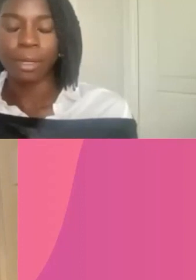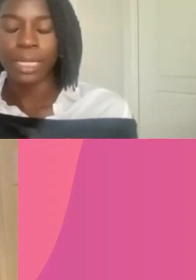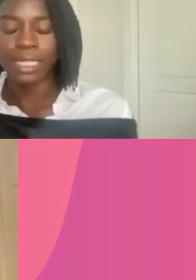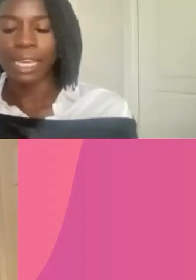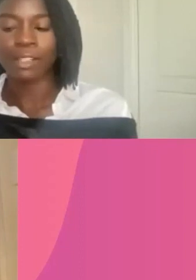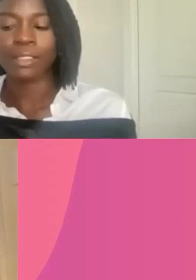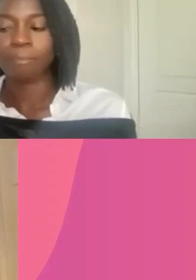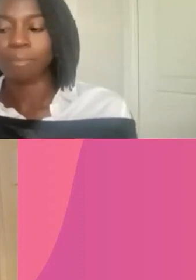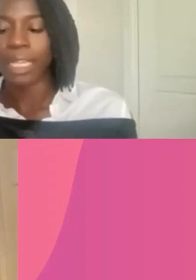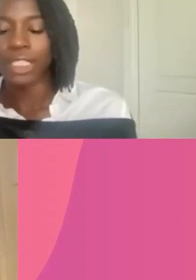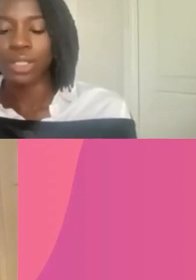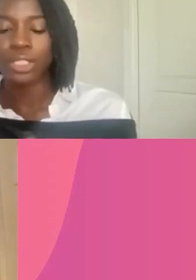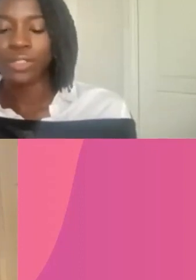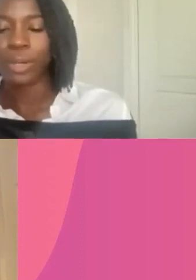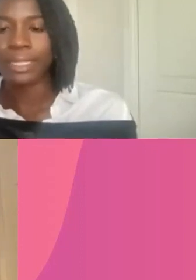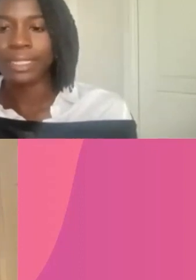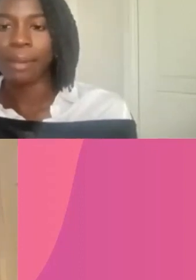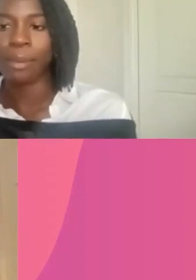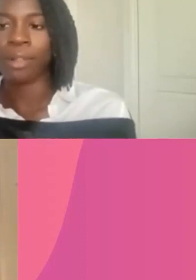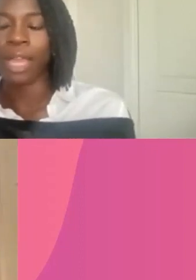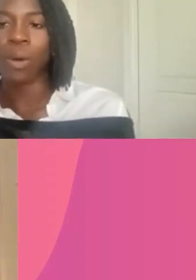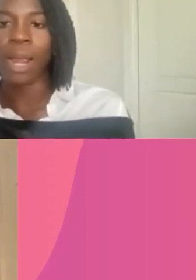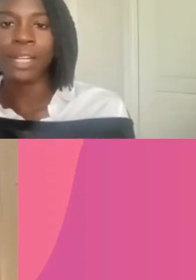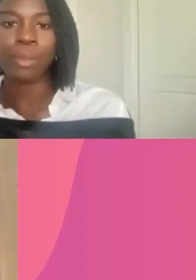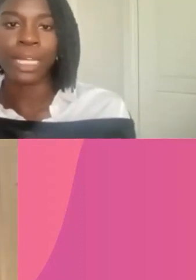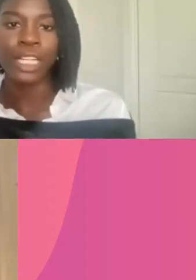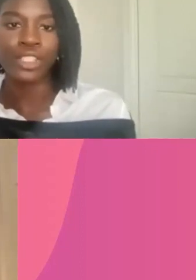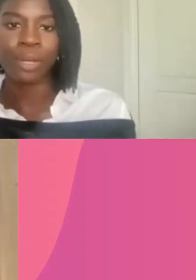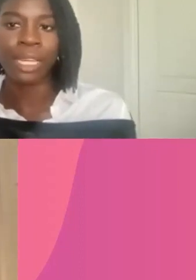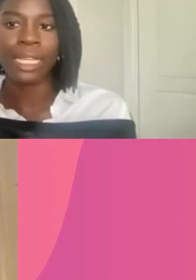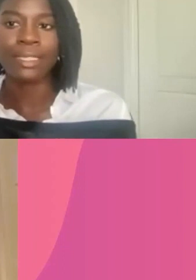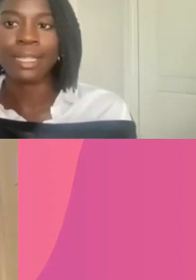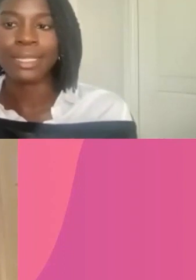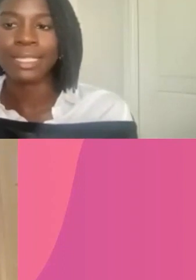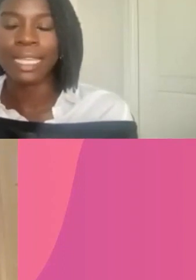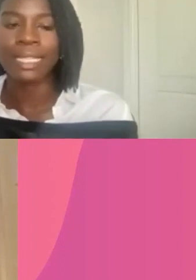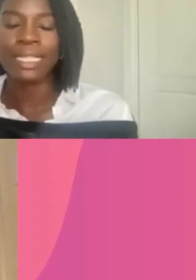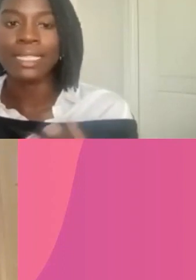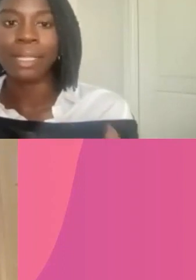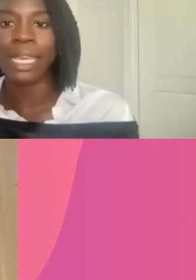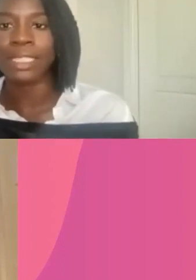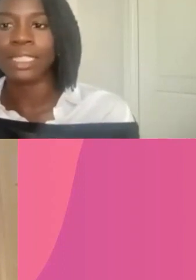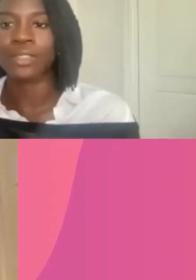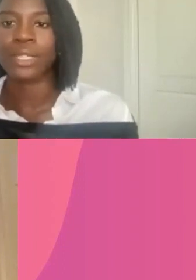acquises, et on voulait justement juste limiter l'étendue de la recherche.